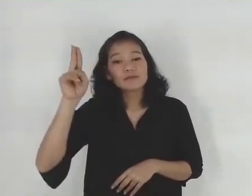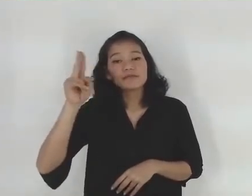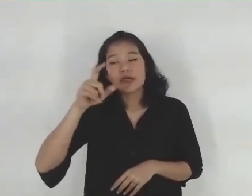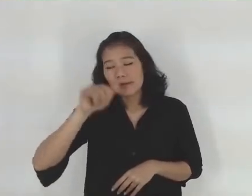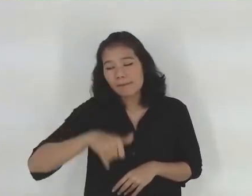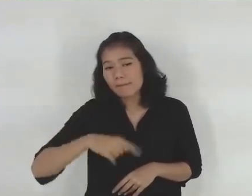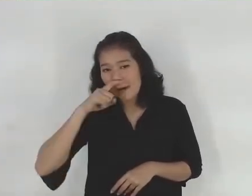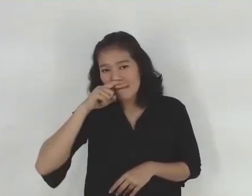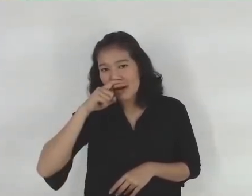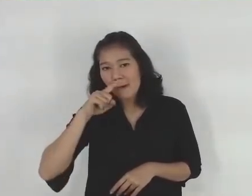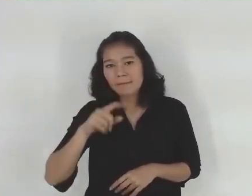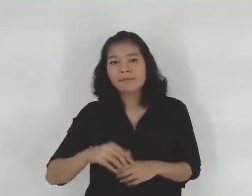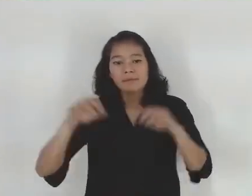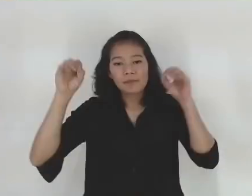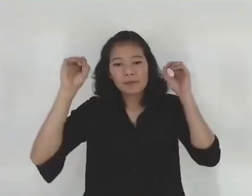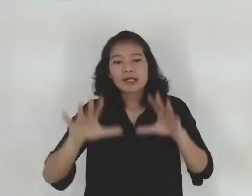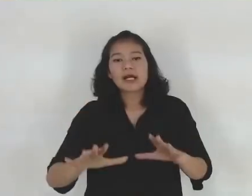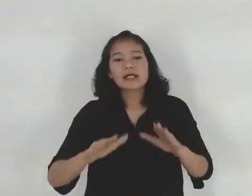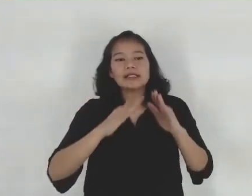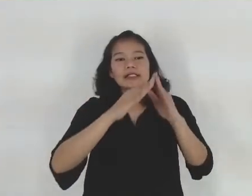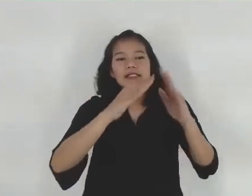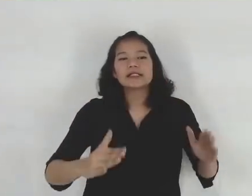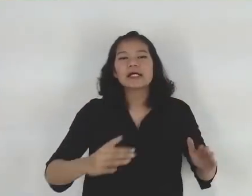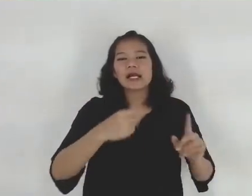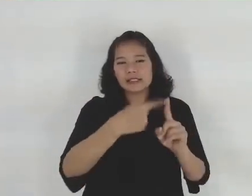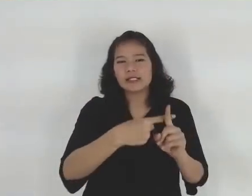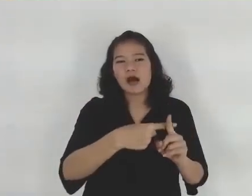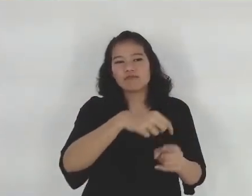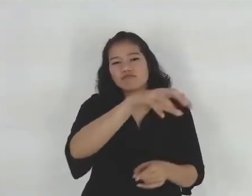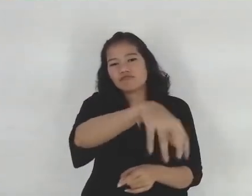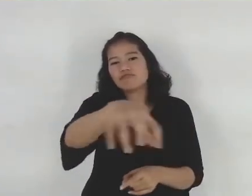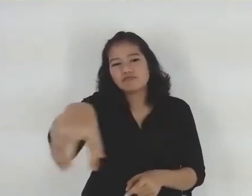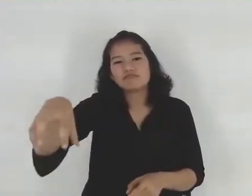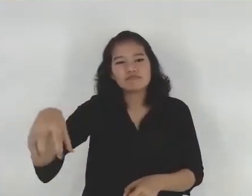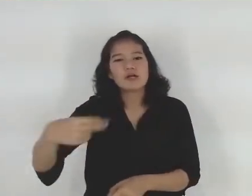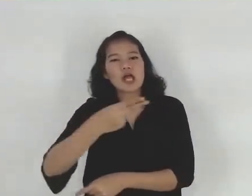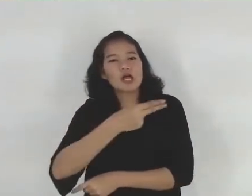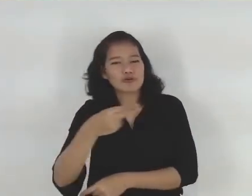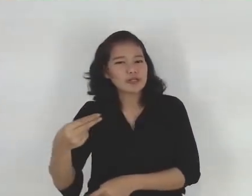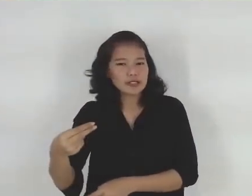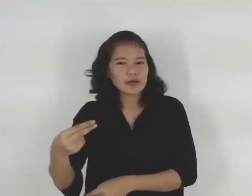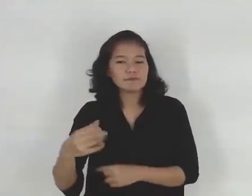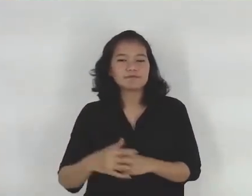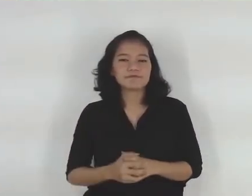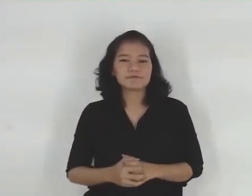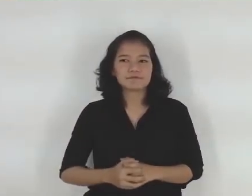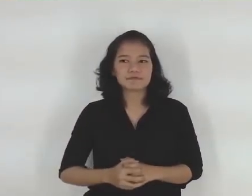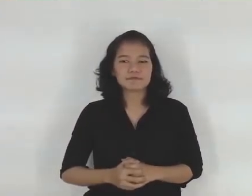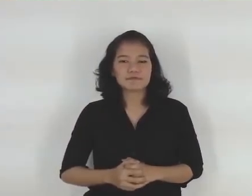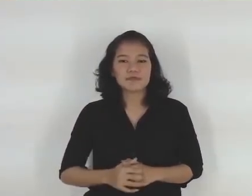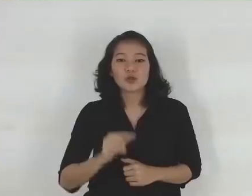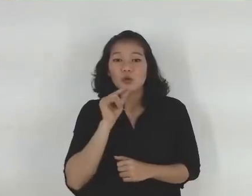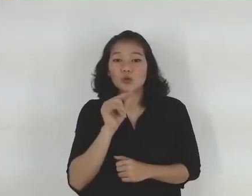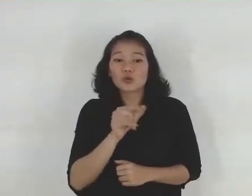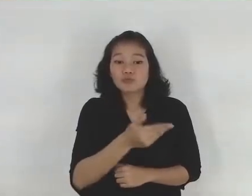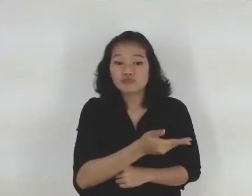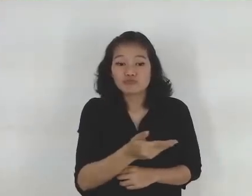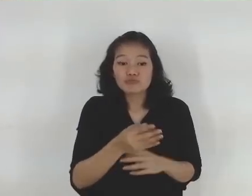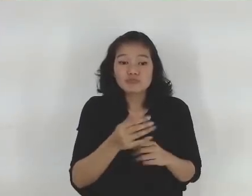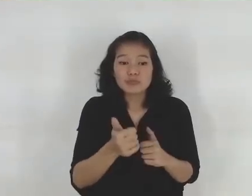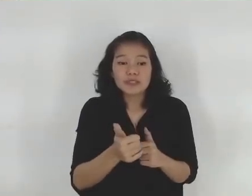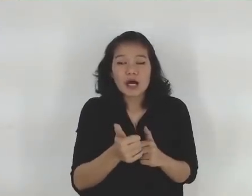juga engkau berkati gereja-gereja yang ada di Indonesia ya Bapak untuk boleh